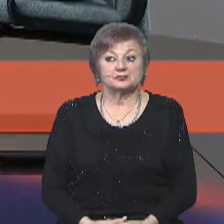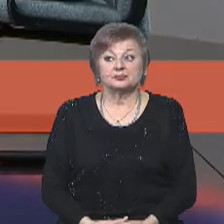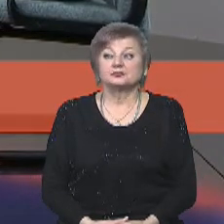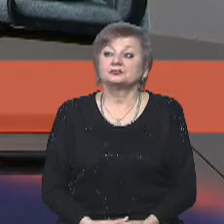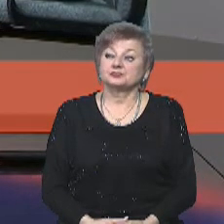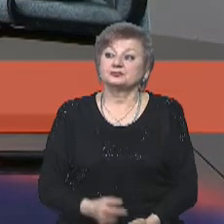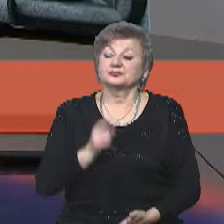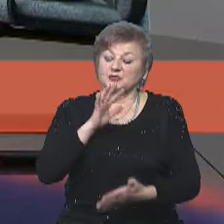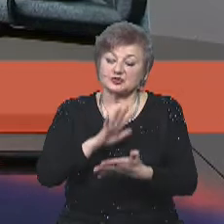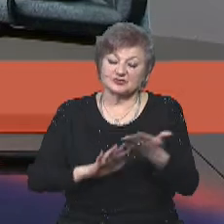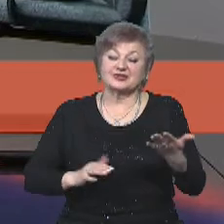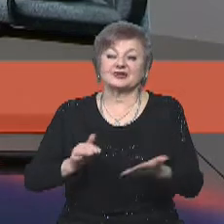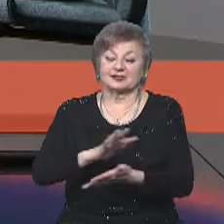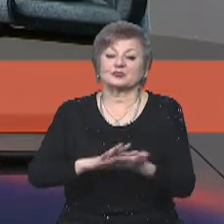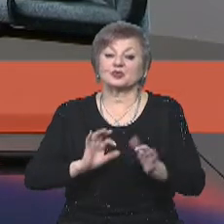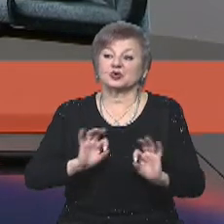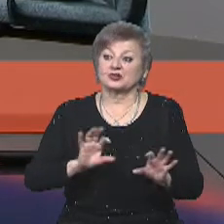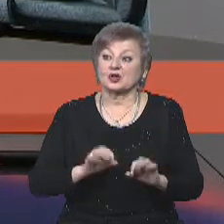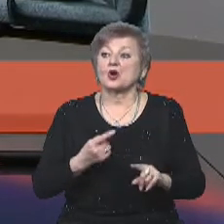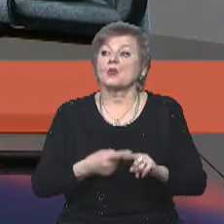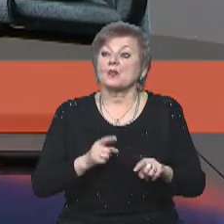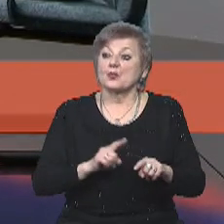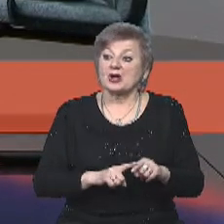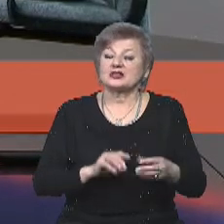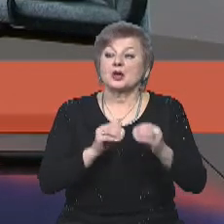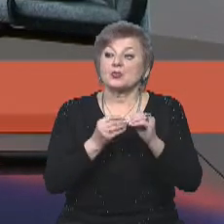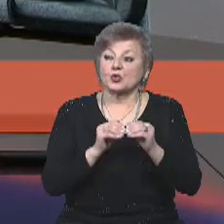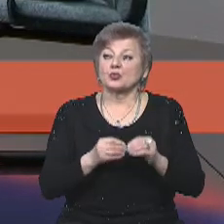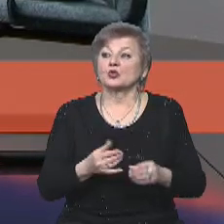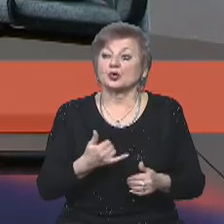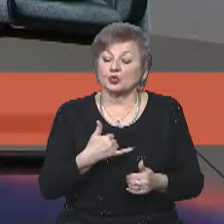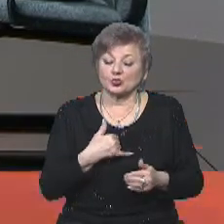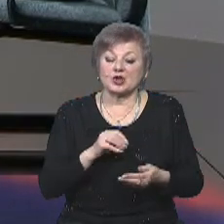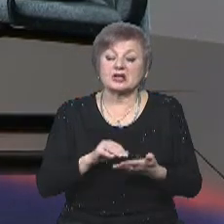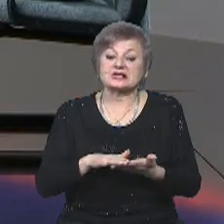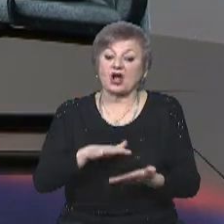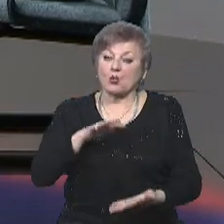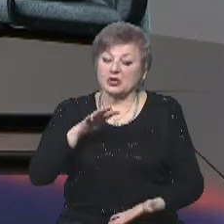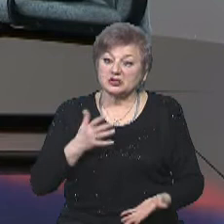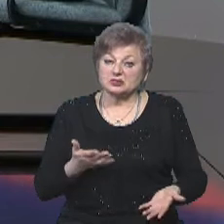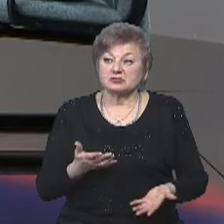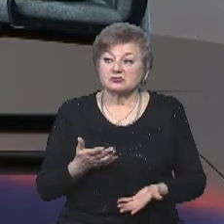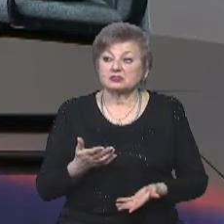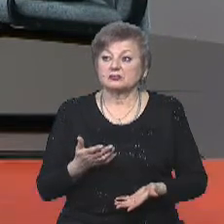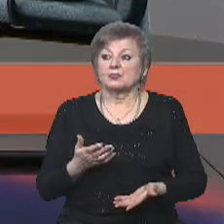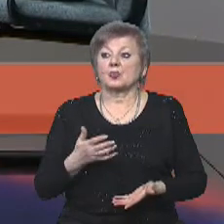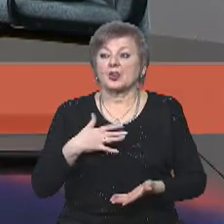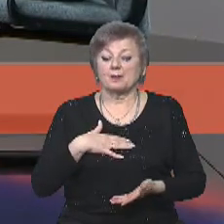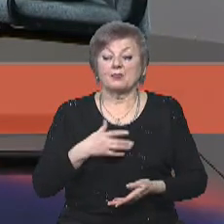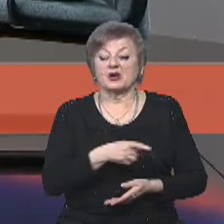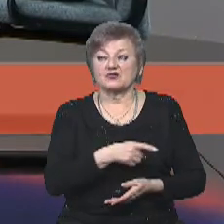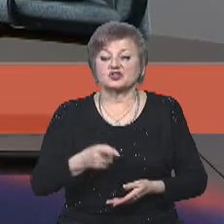Зірвався дзвіночок, перепрошую. Вот, поэтому проблемы как бы у нас и делились. На котельных у нас мы в